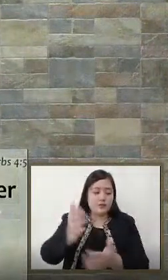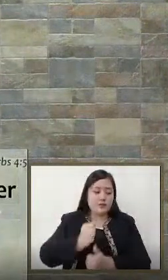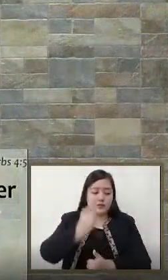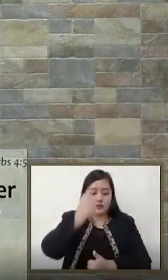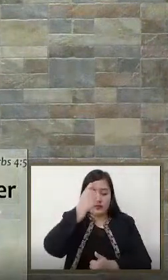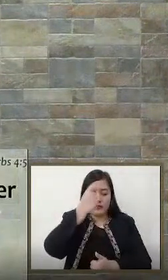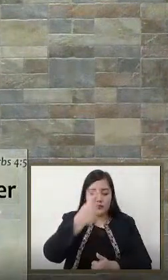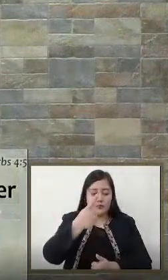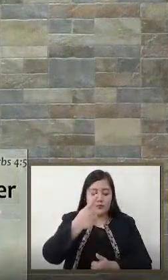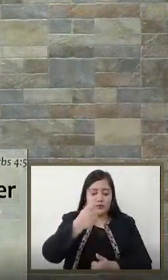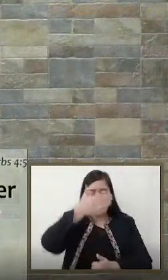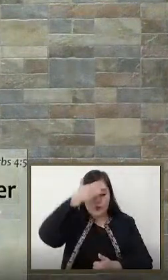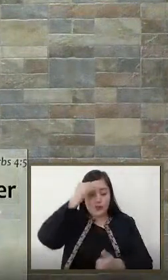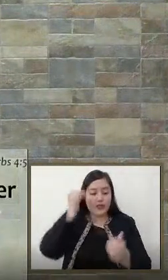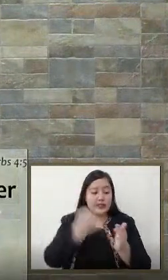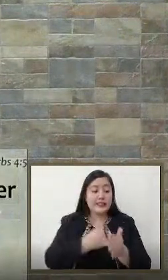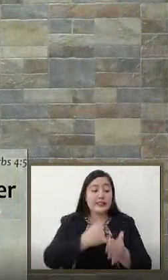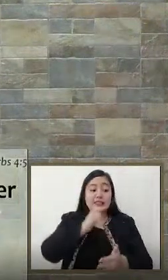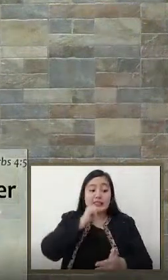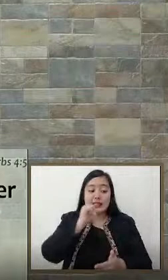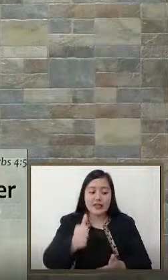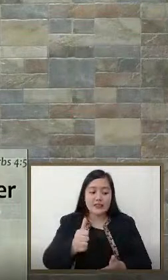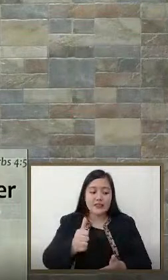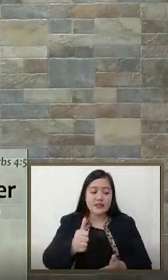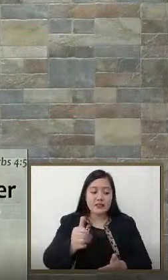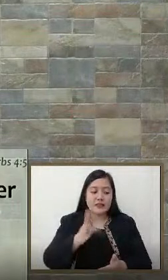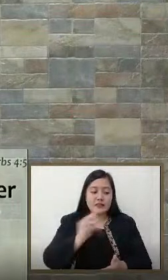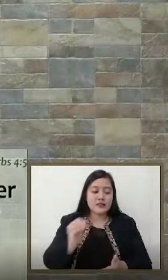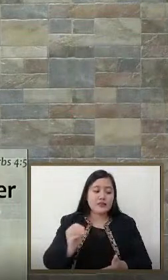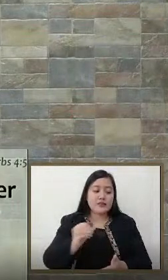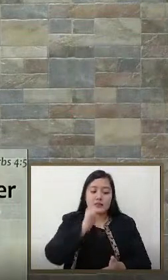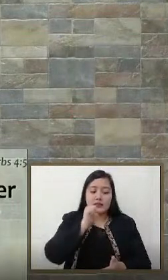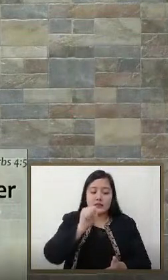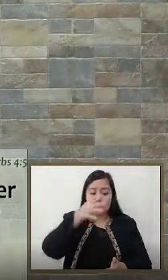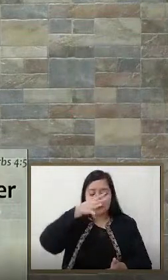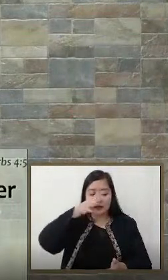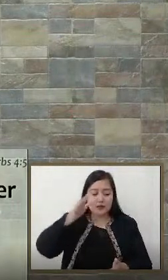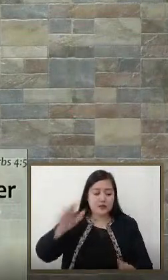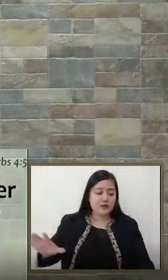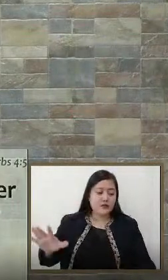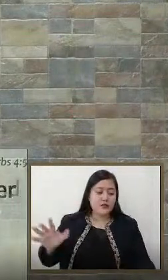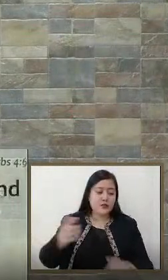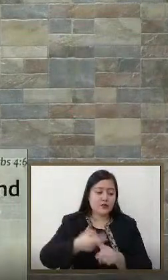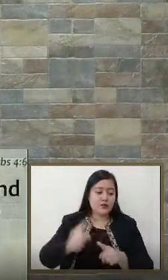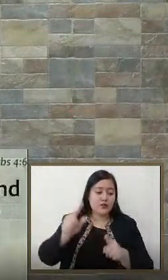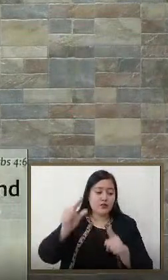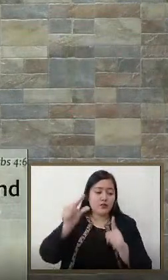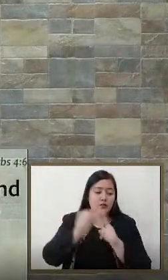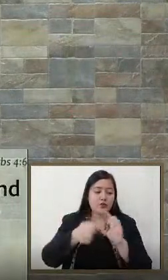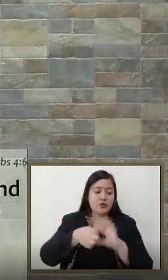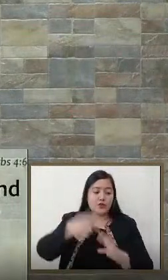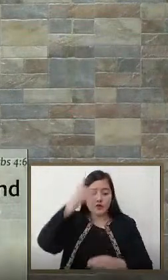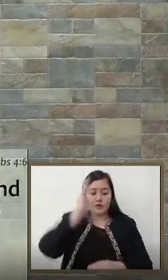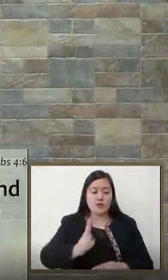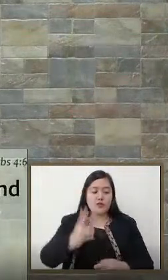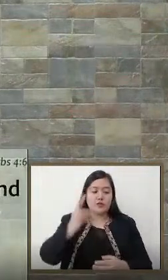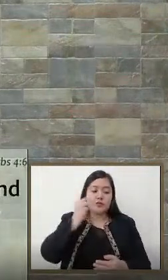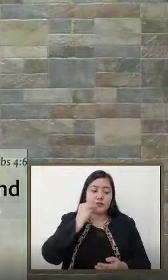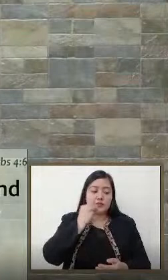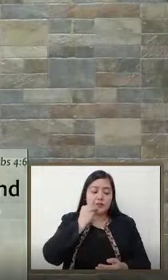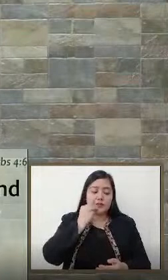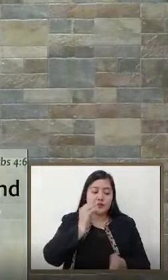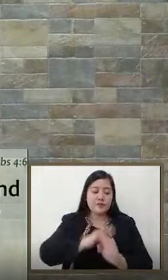the words of my mouth. Amen? Then what else? Forsake it, hear not, and she